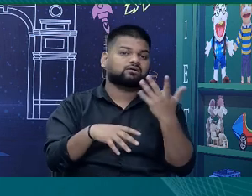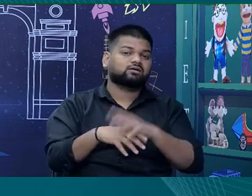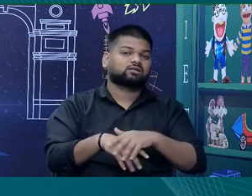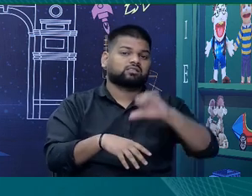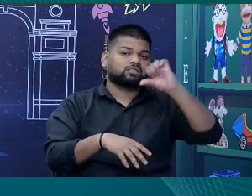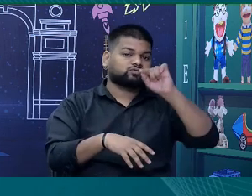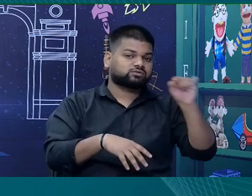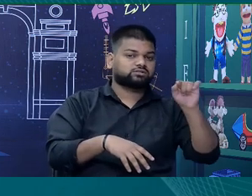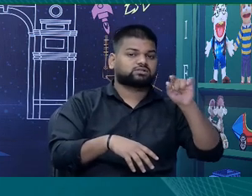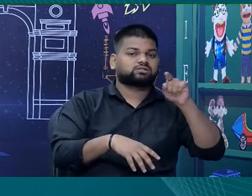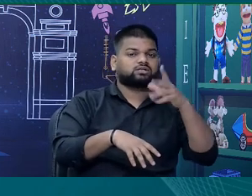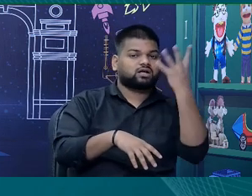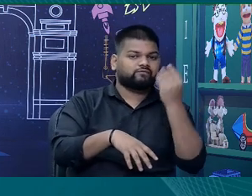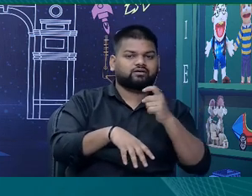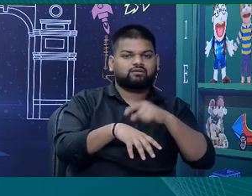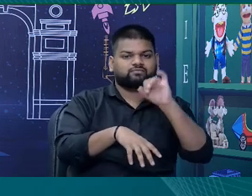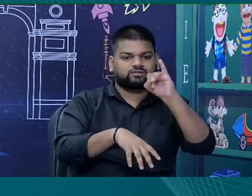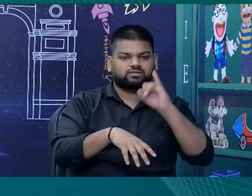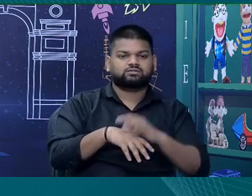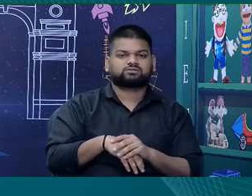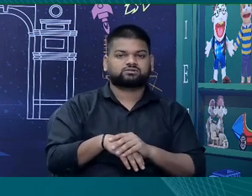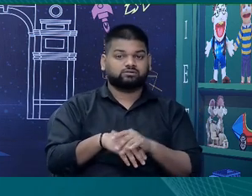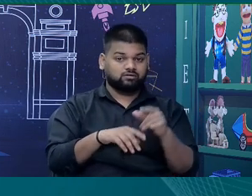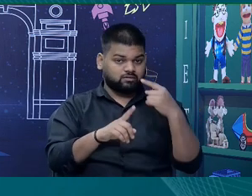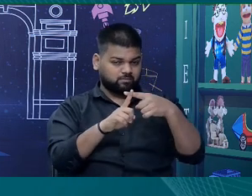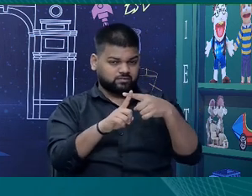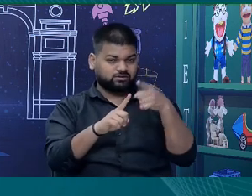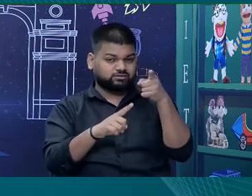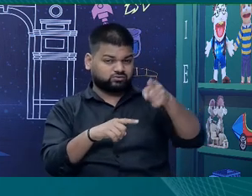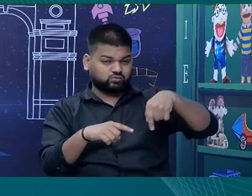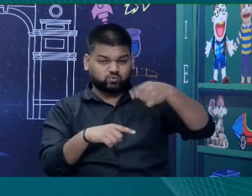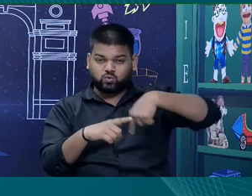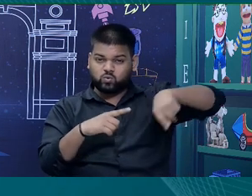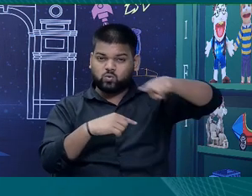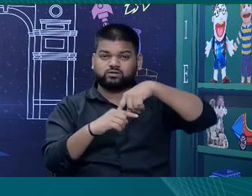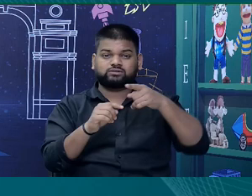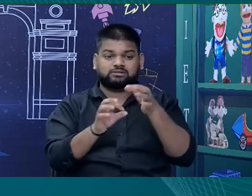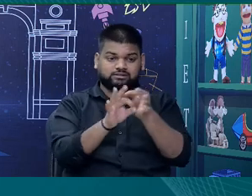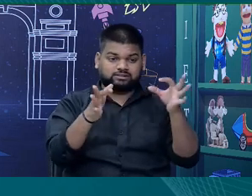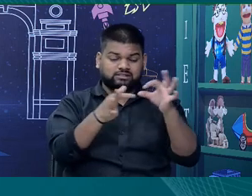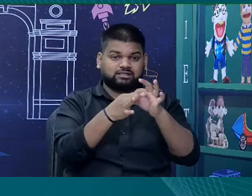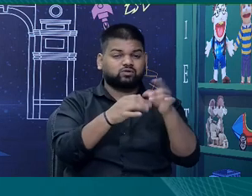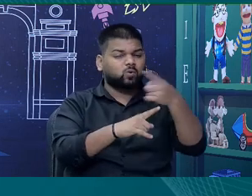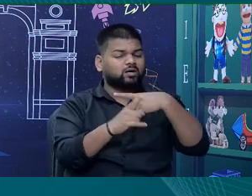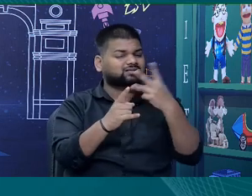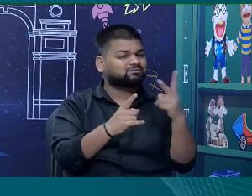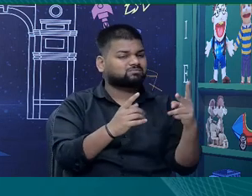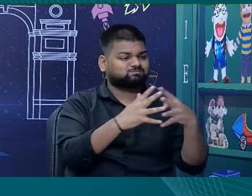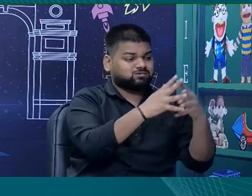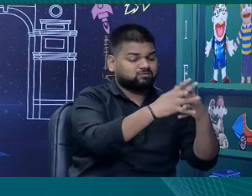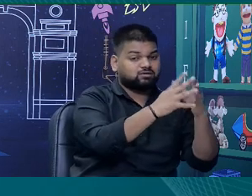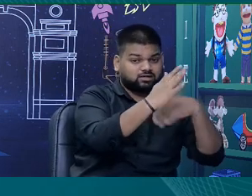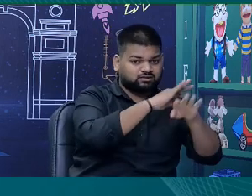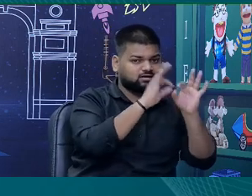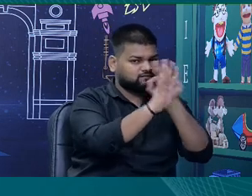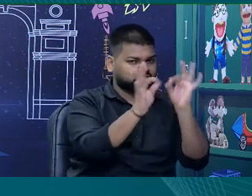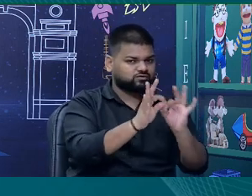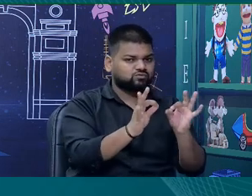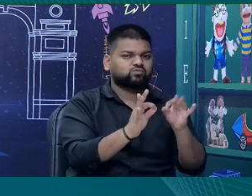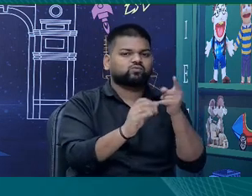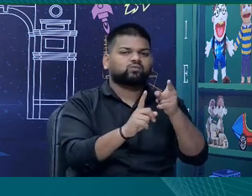6:00 बजे के बीच होता है इसके साथ-साथ आई दीक्षा पाठशाला और एनसीईआरटी की वेबसाइट और एप्लीकेशंस के मध्य से सॉफ्ट